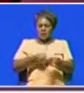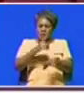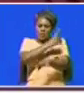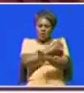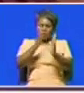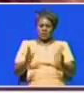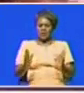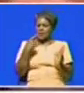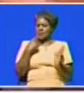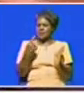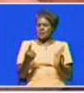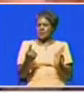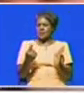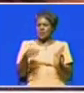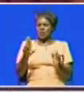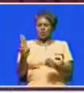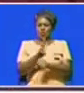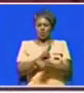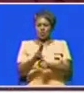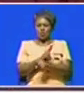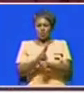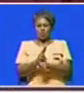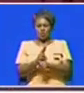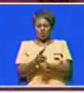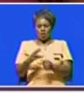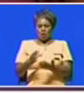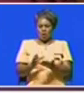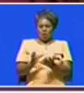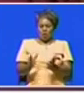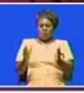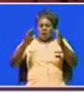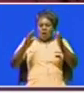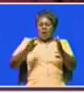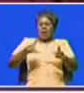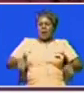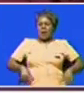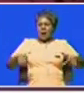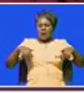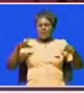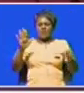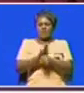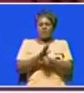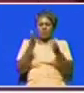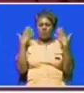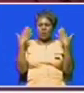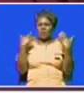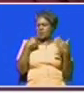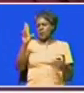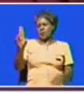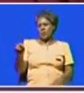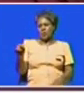alimwambia Abdullahi, utatumia hii oxygen kwa muda yote, kwa maisha yako yote utatumia hii oxygen. Nikamwambia